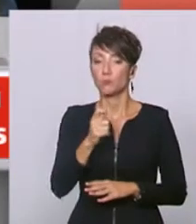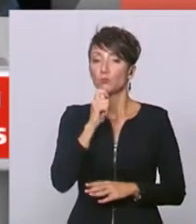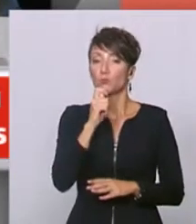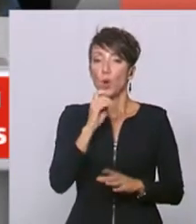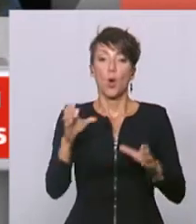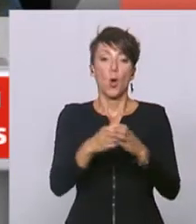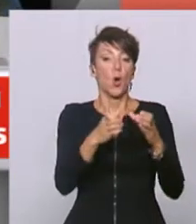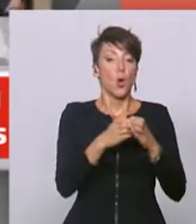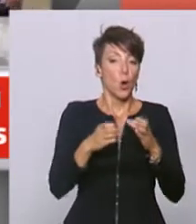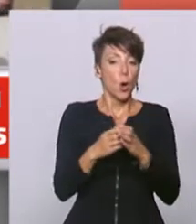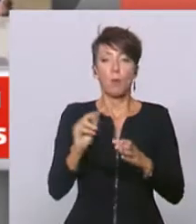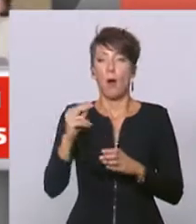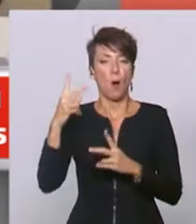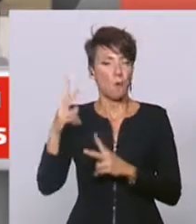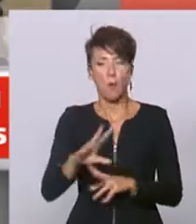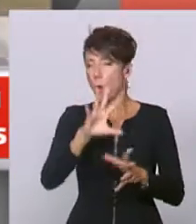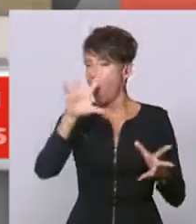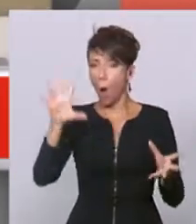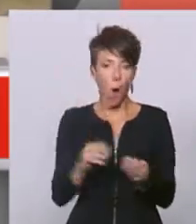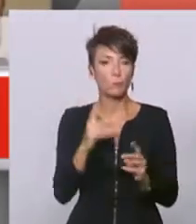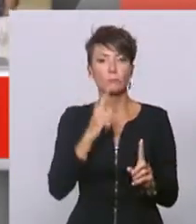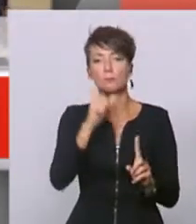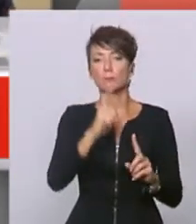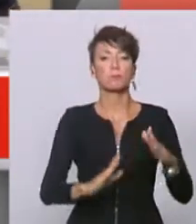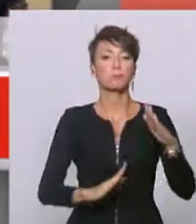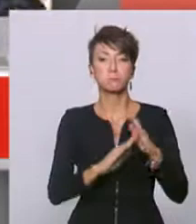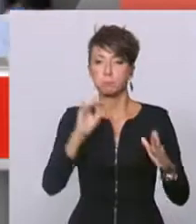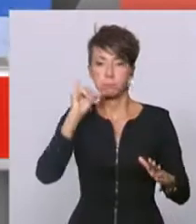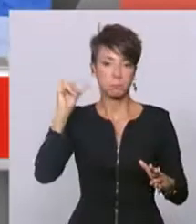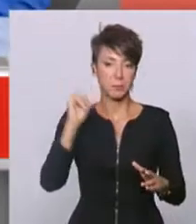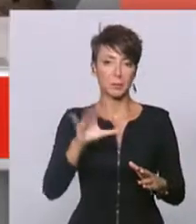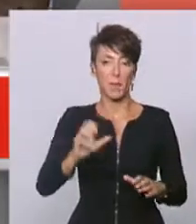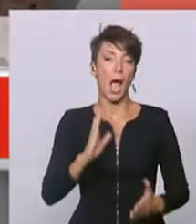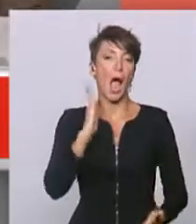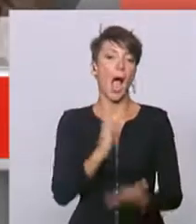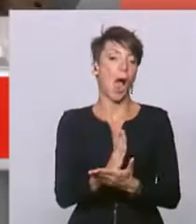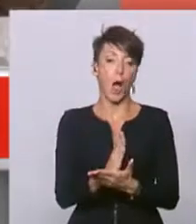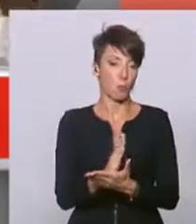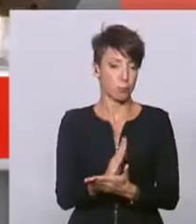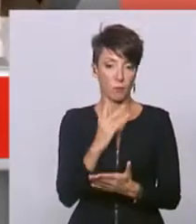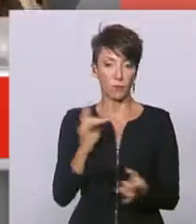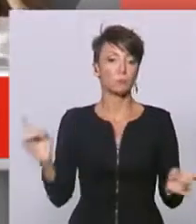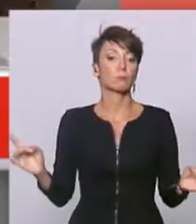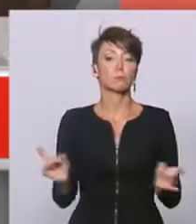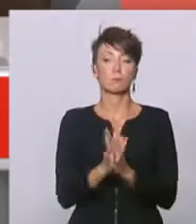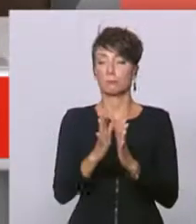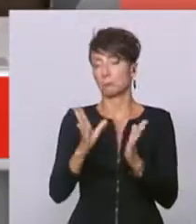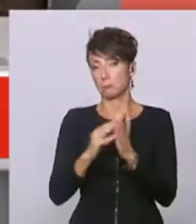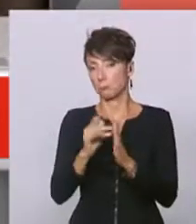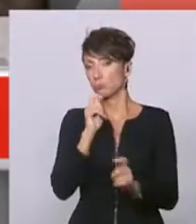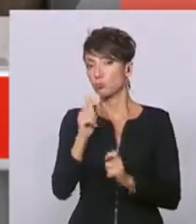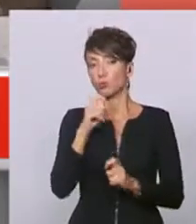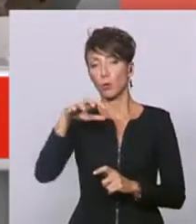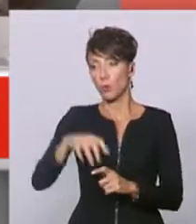κόμματα, τα σημερινά κοινοβουλευτικά, πολλές φορές ο πρόεδρος του κόμματος αποφασίζει ότι κάποιος δεν εξυπηρετεί τις ανάγκες ενός πολιτικού